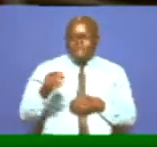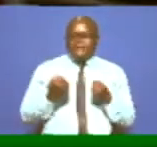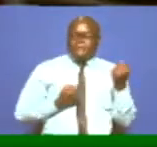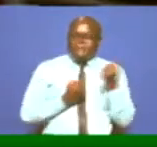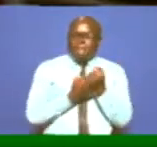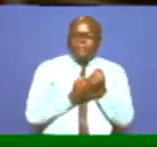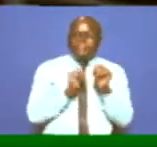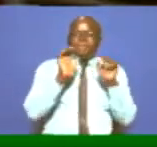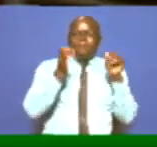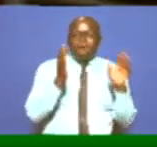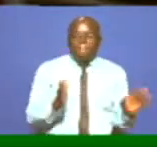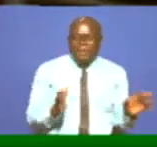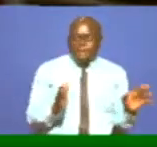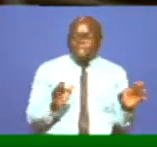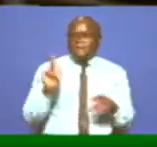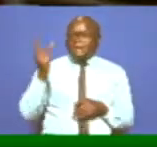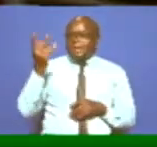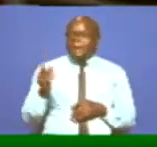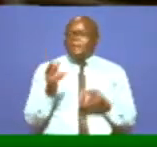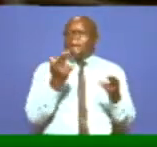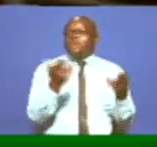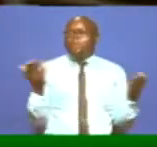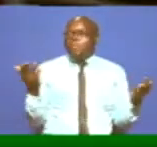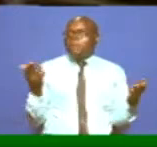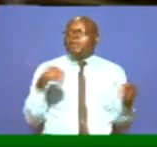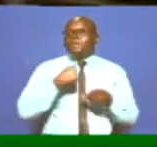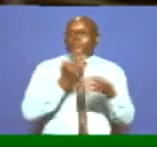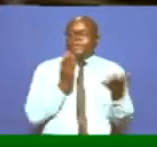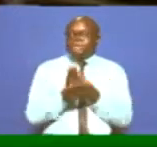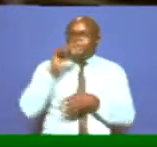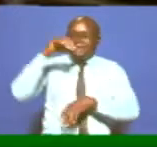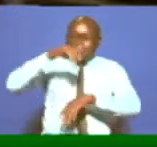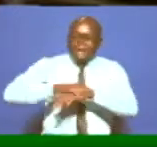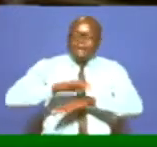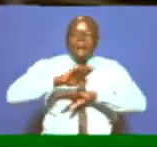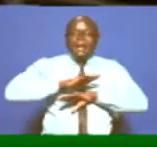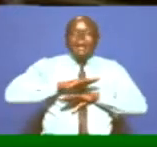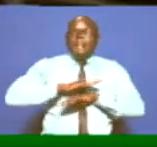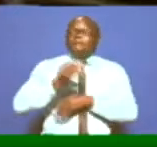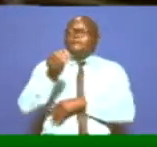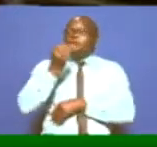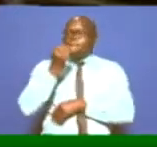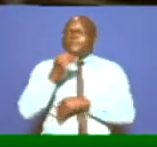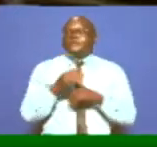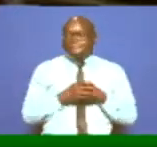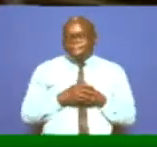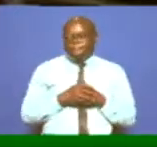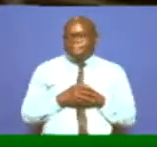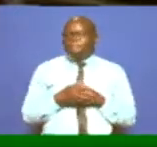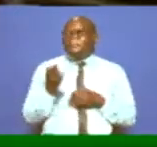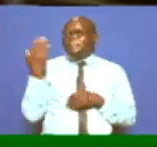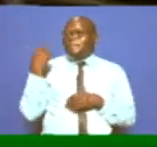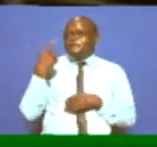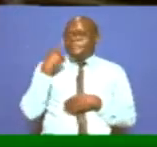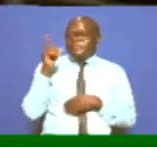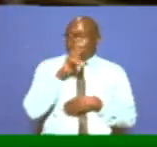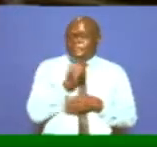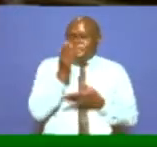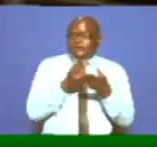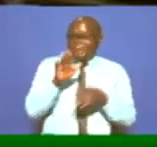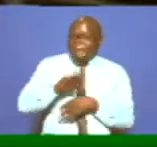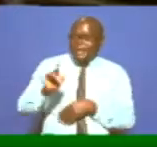mkulima, upande ya Mkenya wa kawaida, tuhakishe kwamba ana chakula ya kutosha. Bwana Speaker, niliona sehemu zingine za